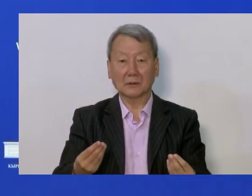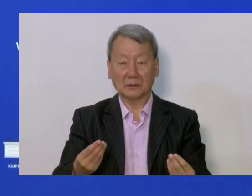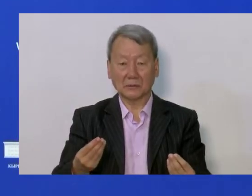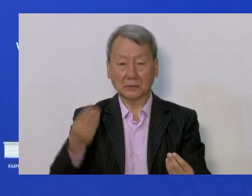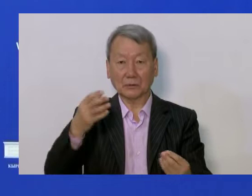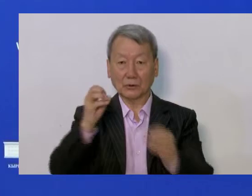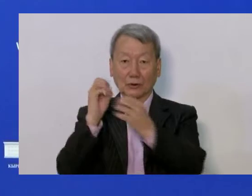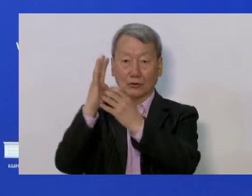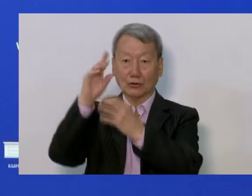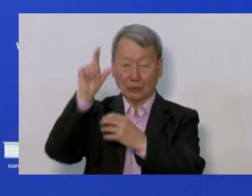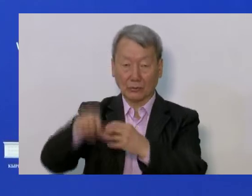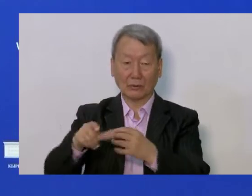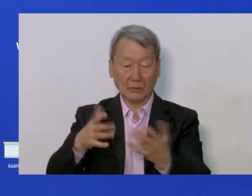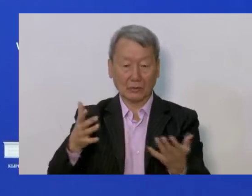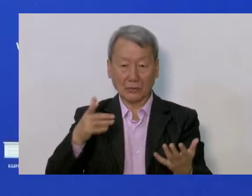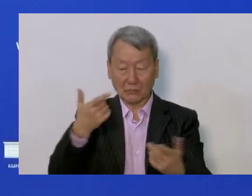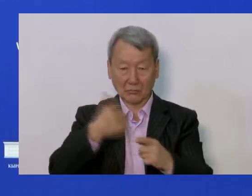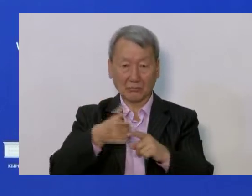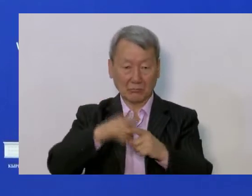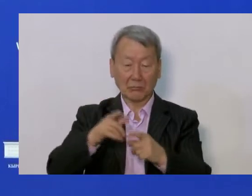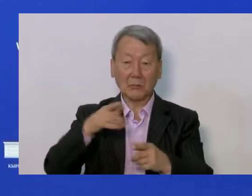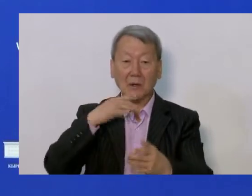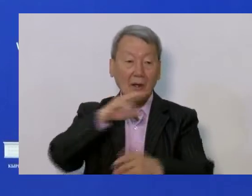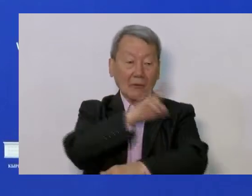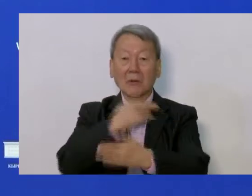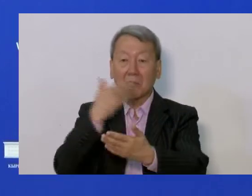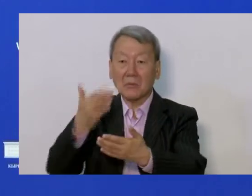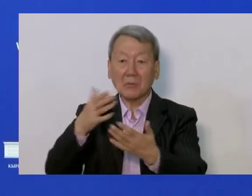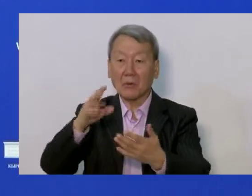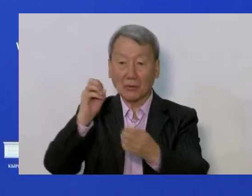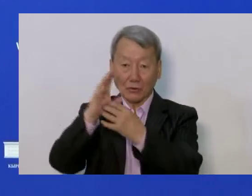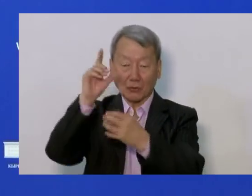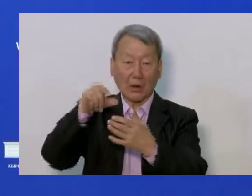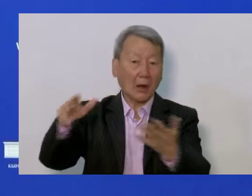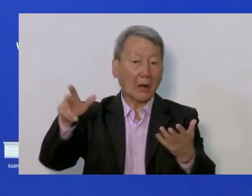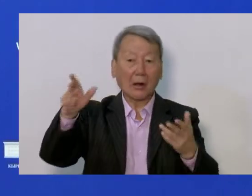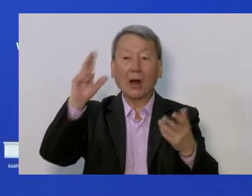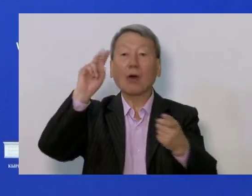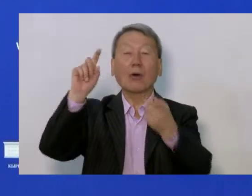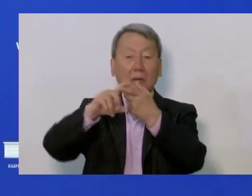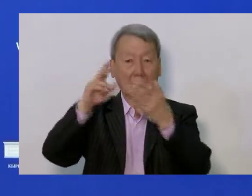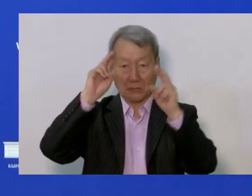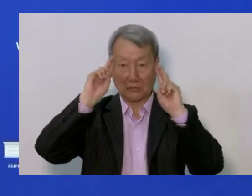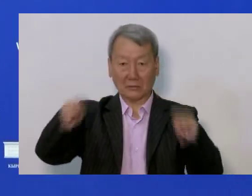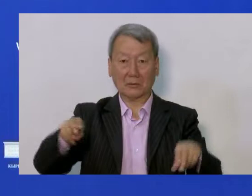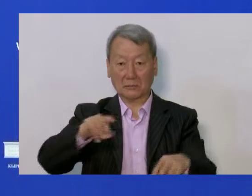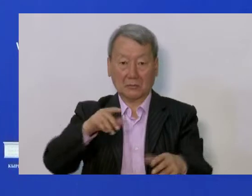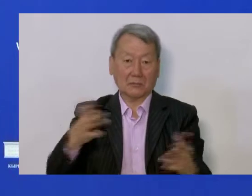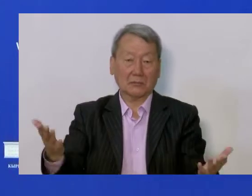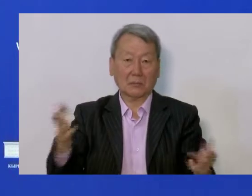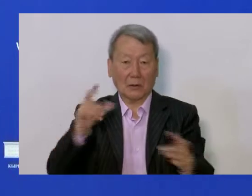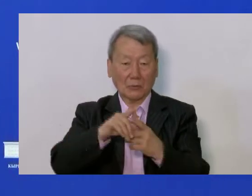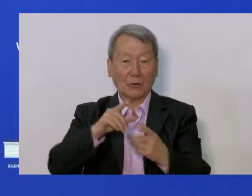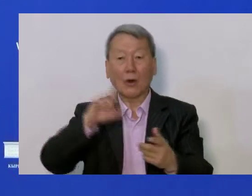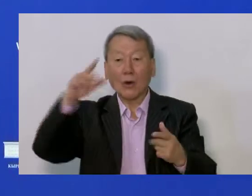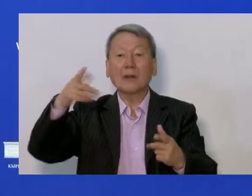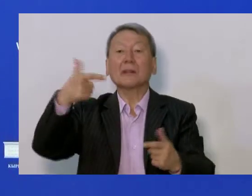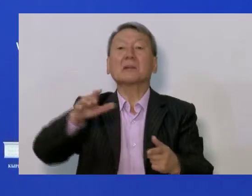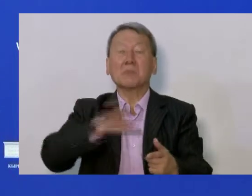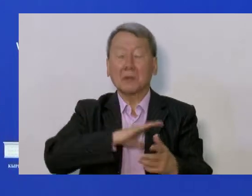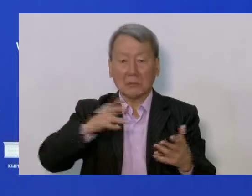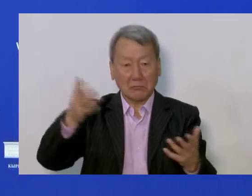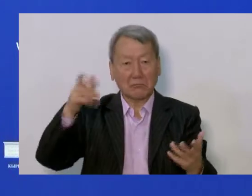на 14 учурда ушундай шарт менен кездешип атабыз. Жалпы ошо башынан бери